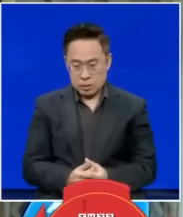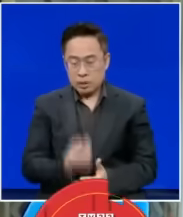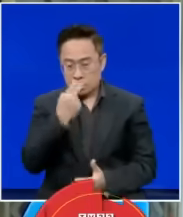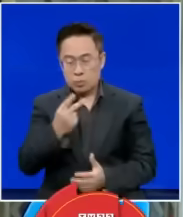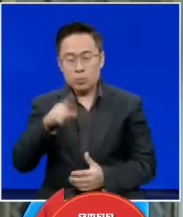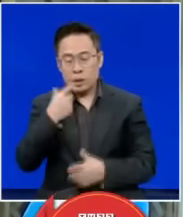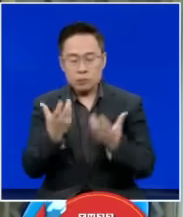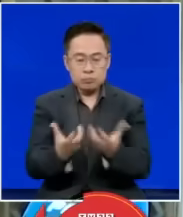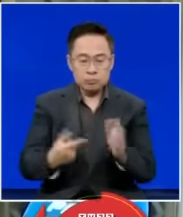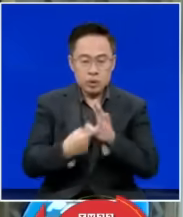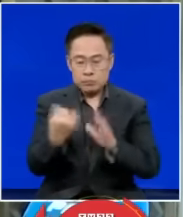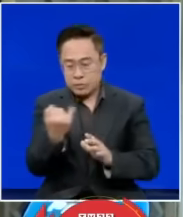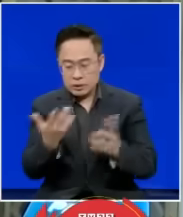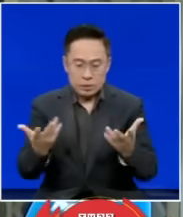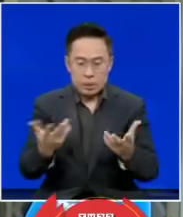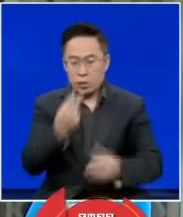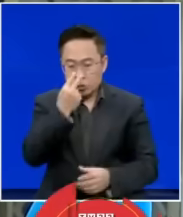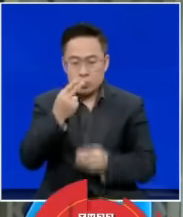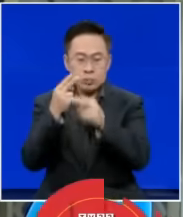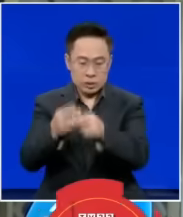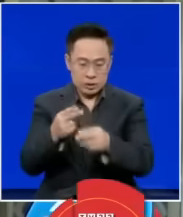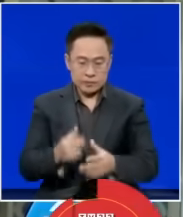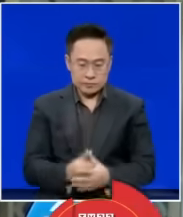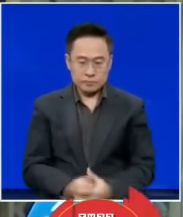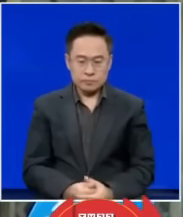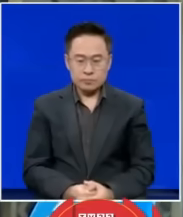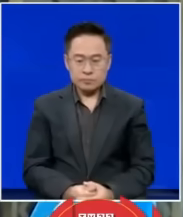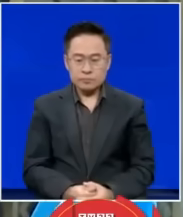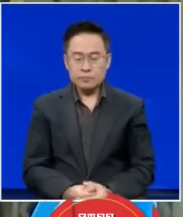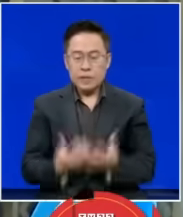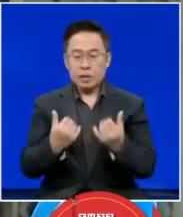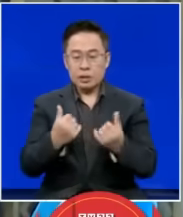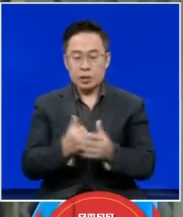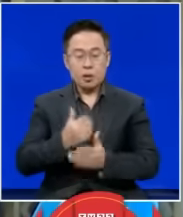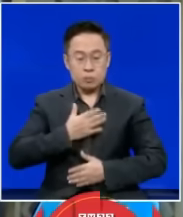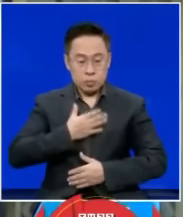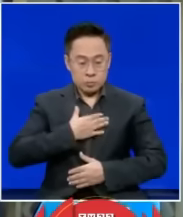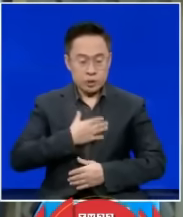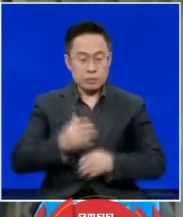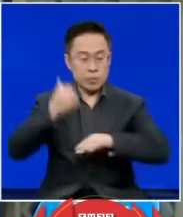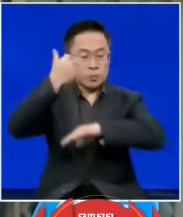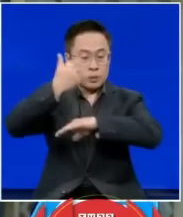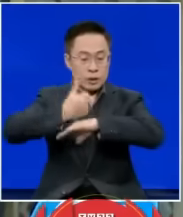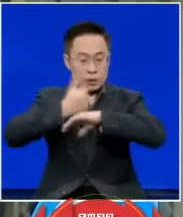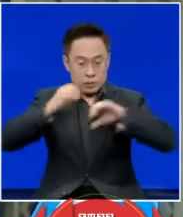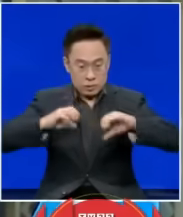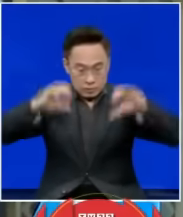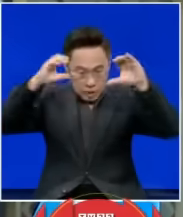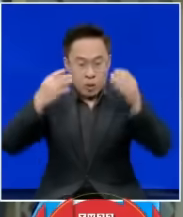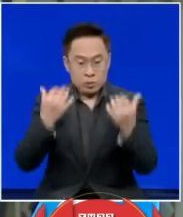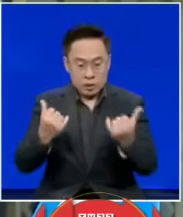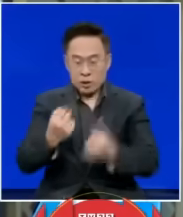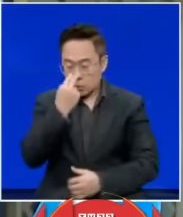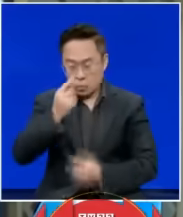ต้องตั้งข้อสังเกตกันเองผมว่าแต่ว่าเรื่องนี้ผมว่าอย่างที่ผมบอกผมในฐานะผู้นำรัฐบาลเนี่ยเรื่องที่ผมสนใจมากสุดคือผล